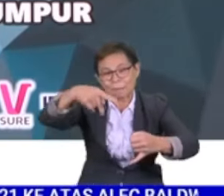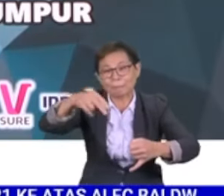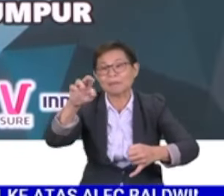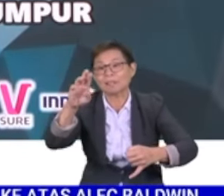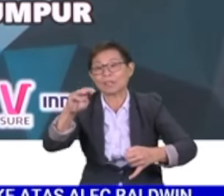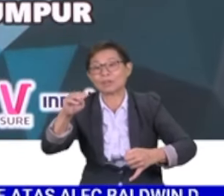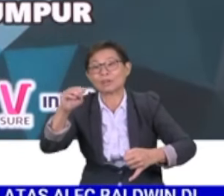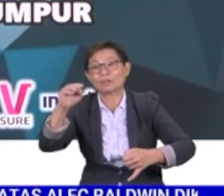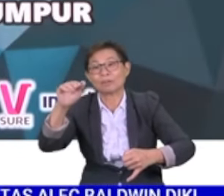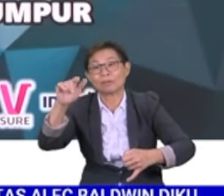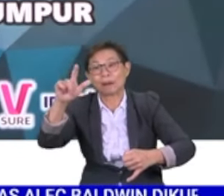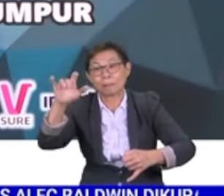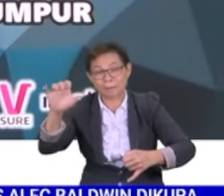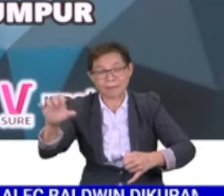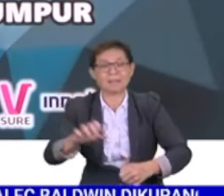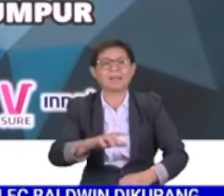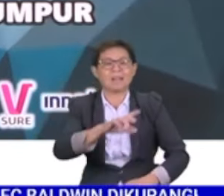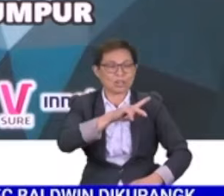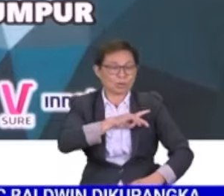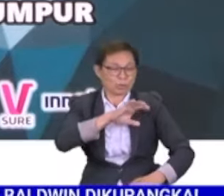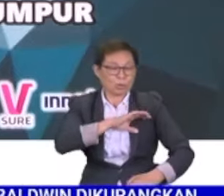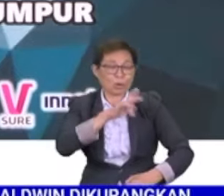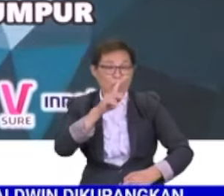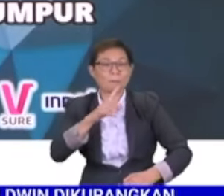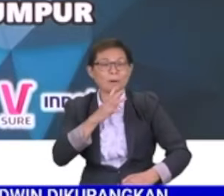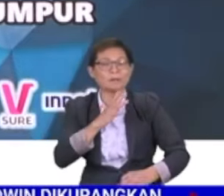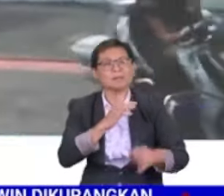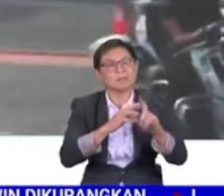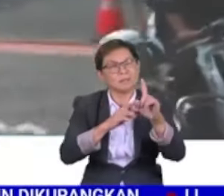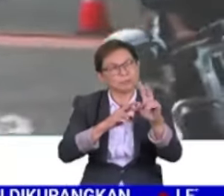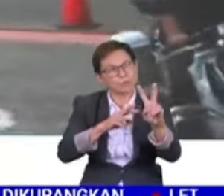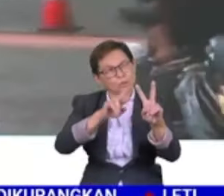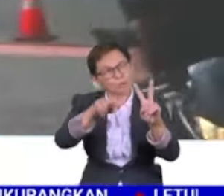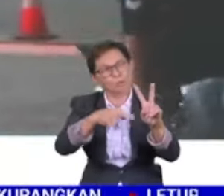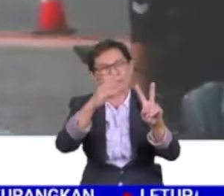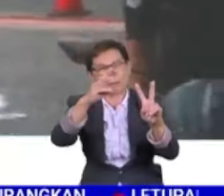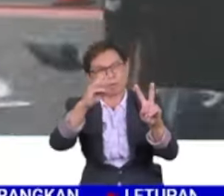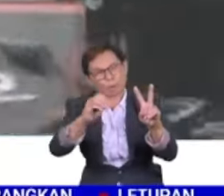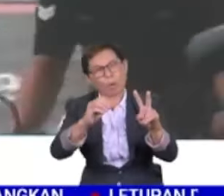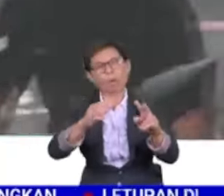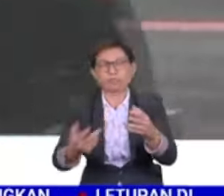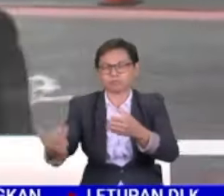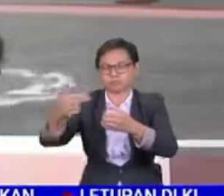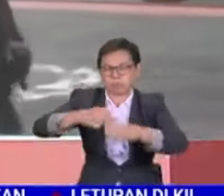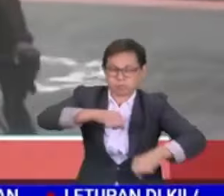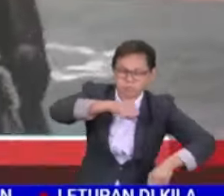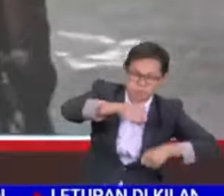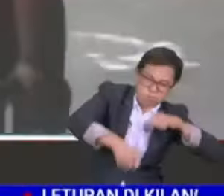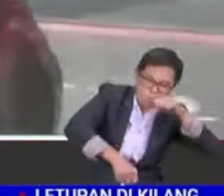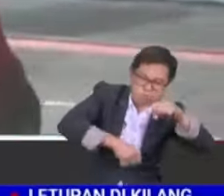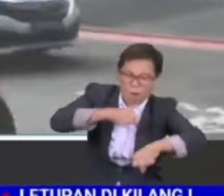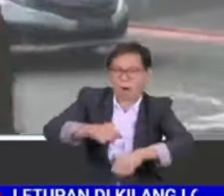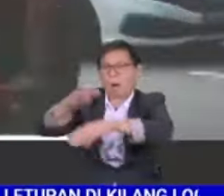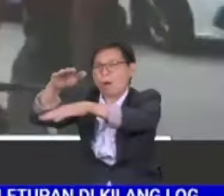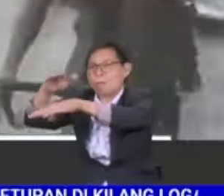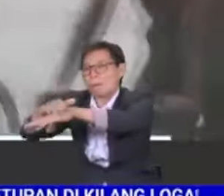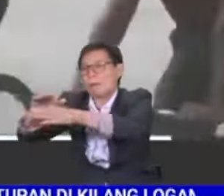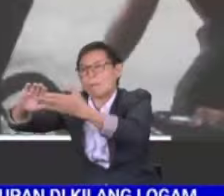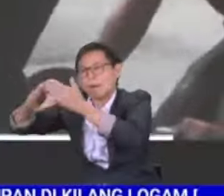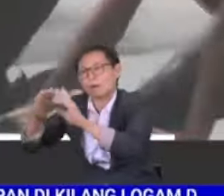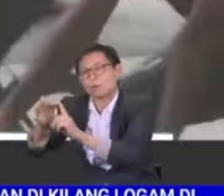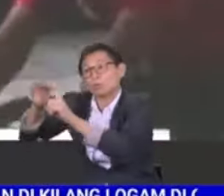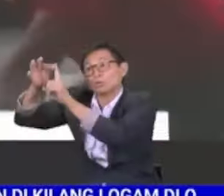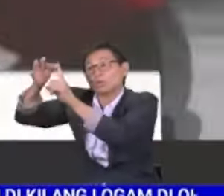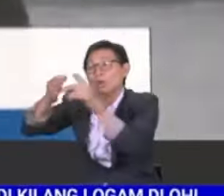Dato' Azmi Abu Kasim, seramai 2,160 orang dijangka menyertai kayuhan tersebut. Beliau menyeru masyarakat